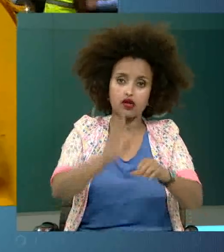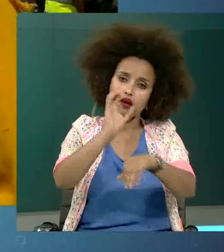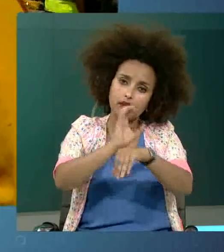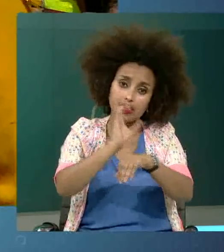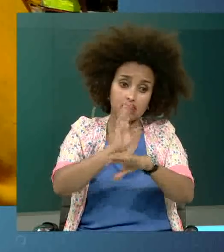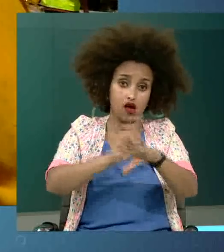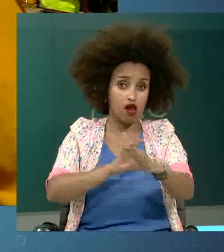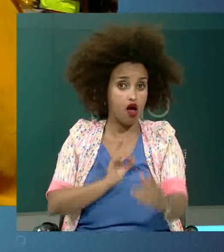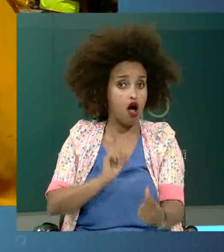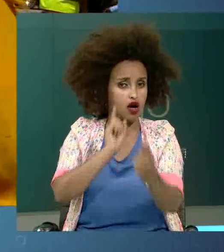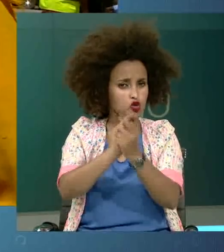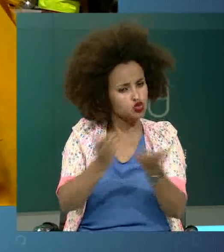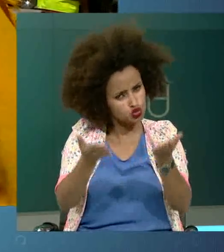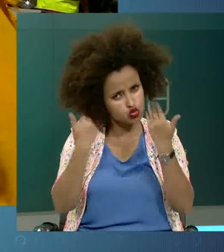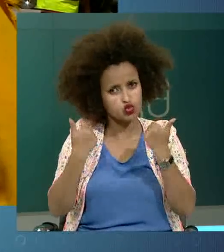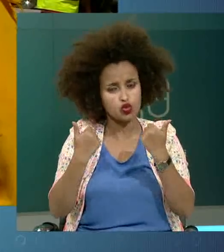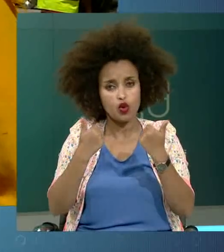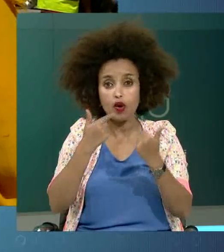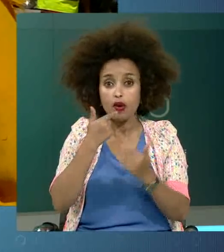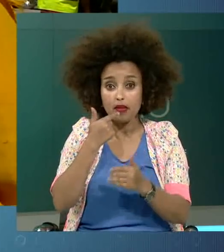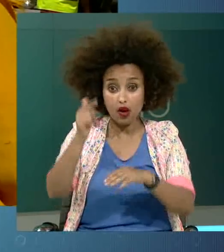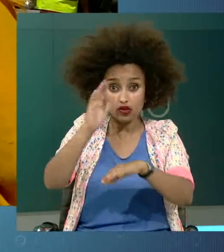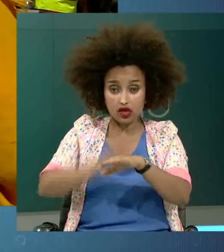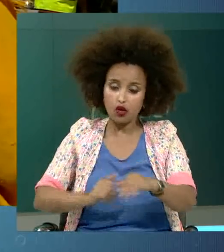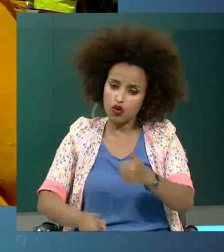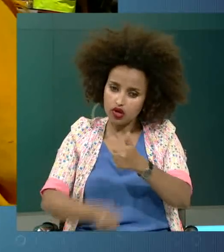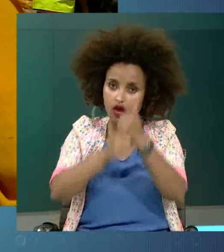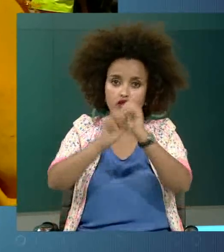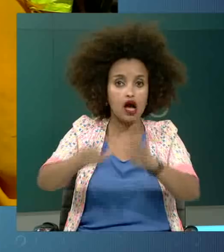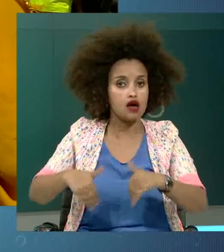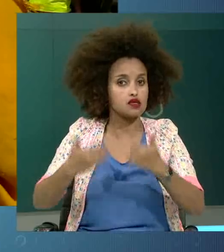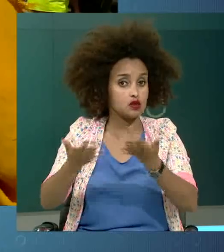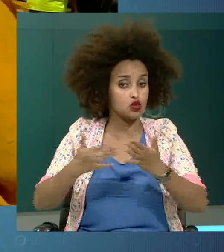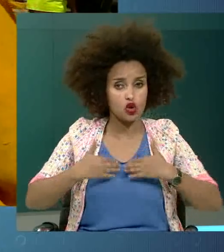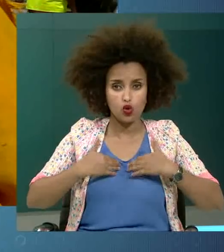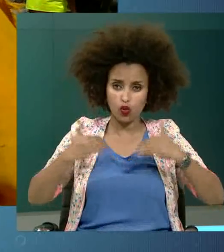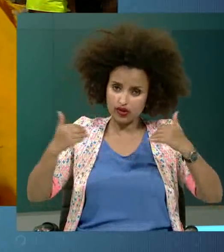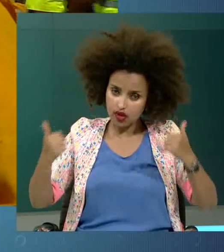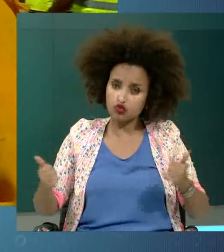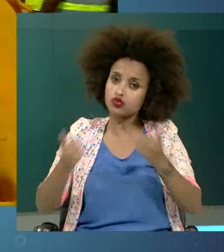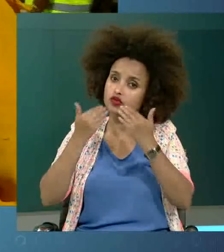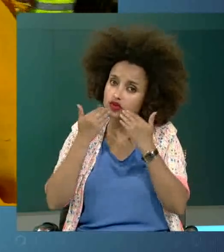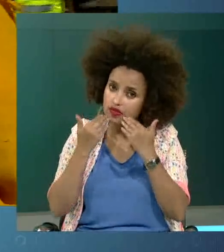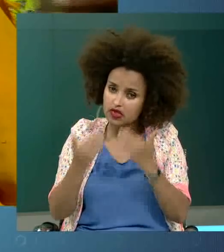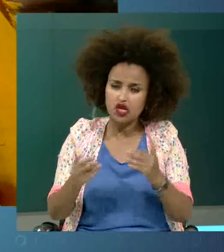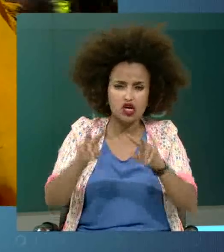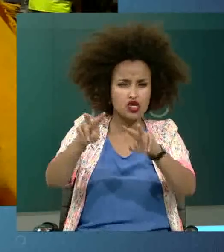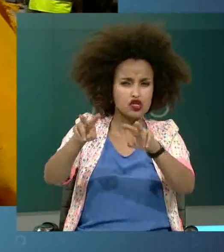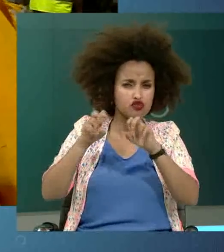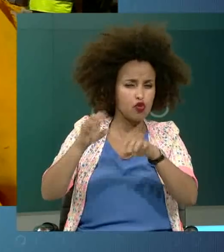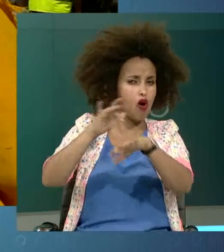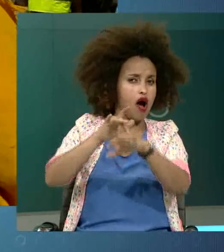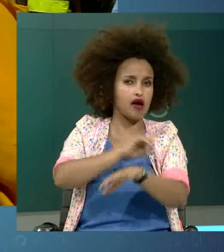አግንተው ነይቶሎማ ማማይ ብለው እርዳታ ሰጥተውኛን ወጣቱ ለይግባ ክፉቲ